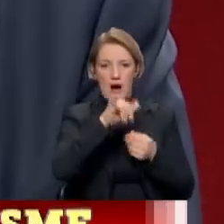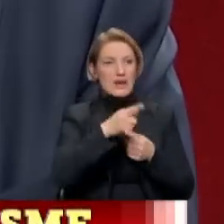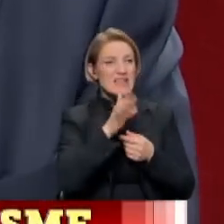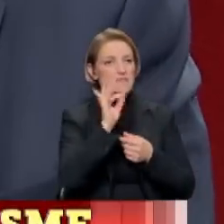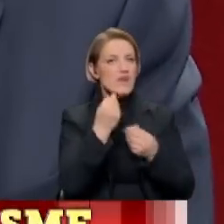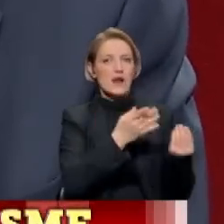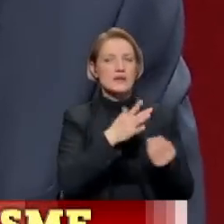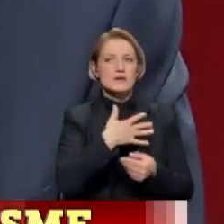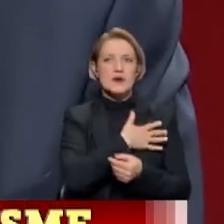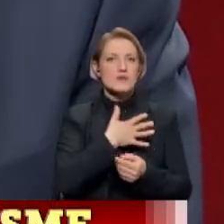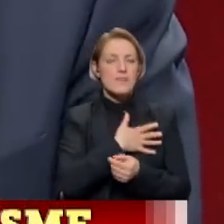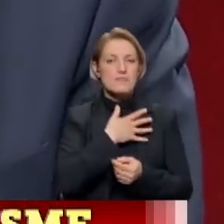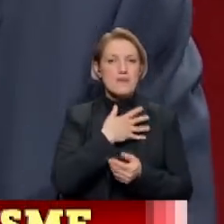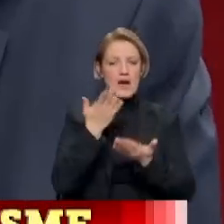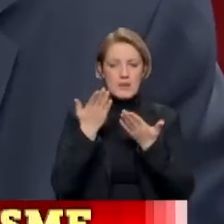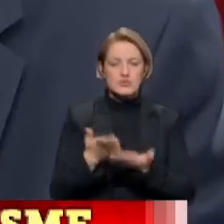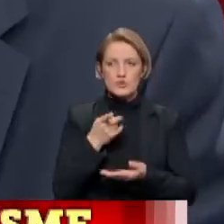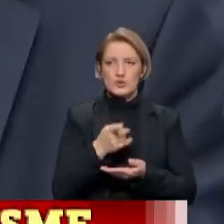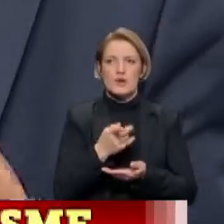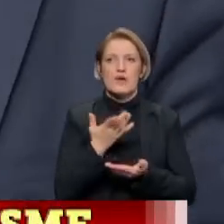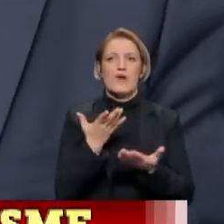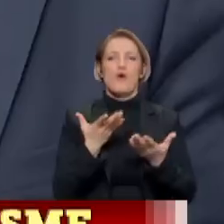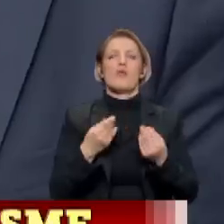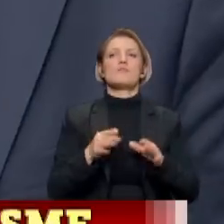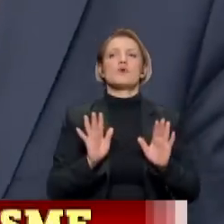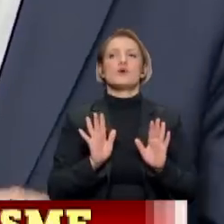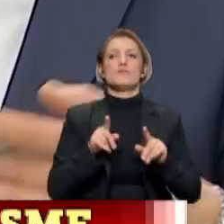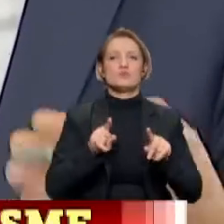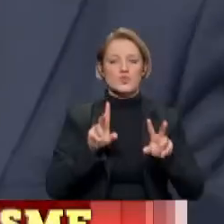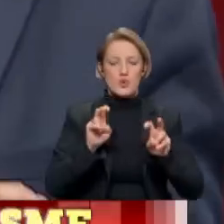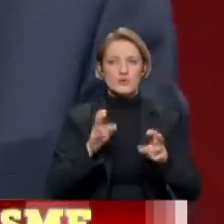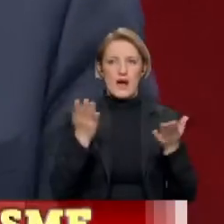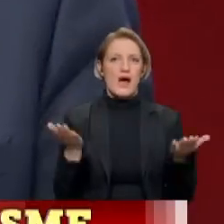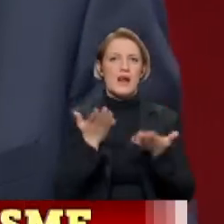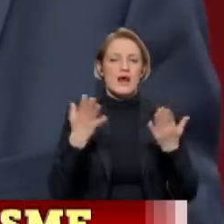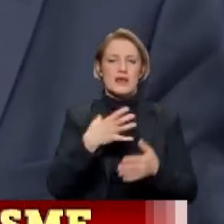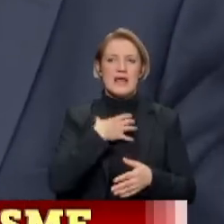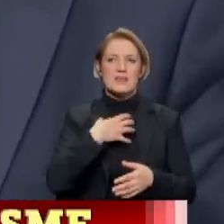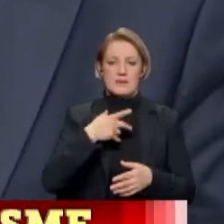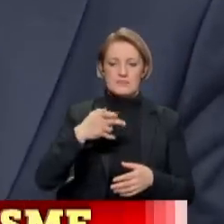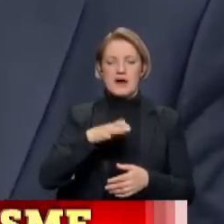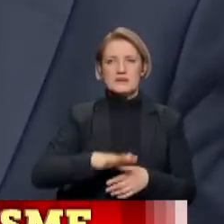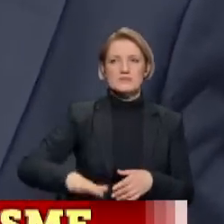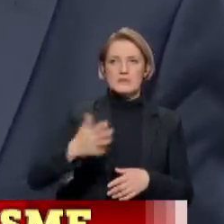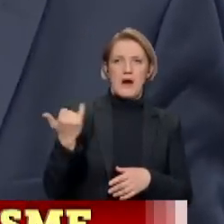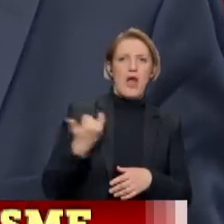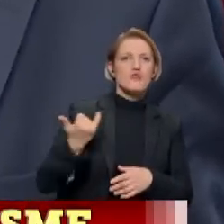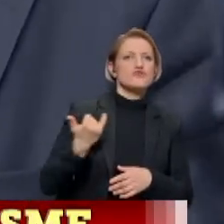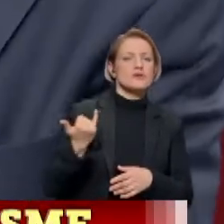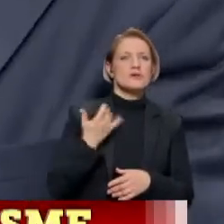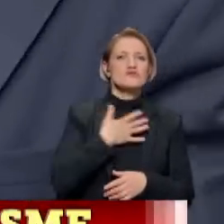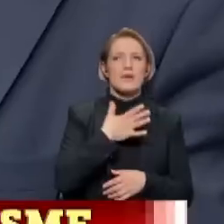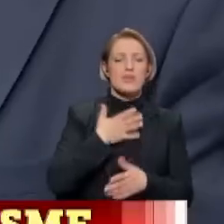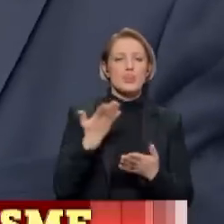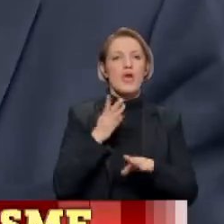Cumhuriyet Halk Partisi'nin rızasıyla olmuştur. Yoksa olamıyor idi. Bu konuda halen kendi parti tabanımızdan bazen eleştiri de alıyoruz.